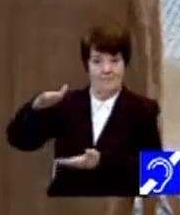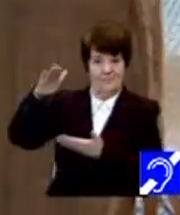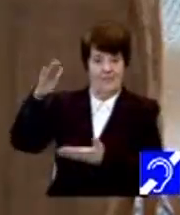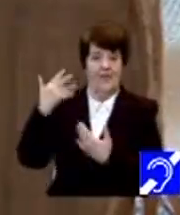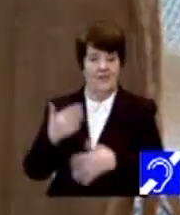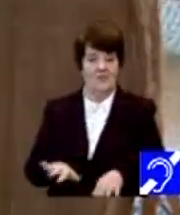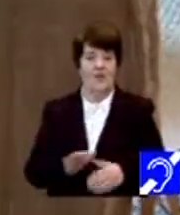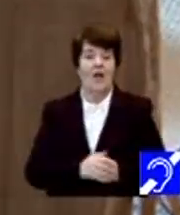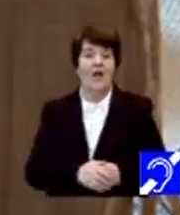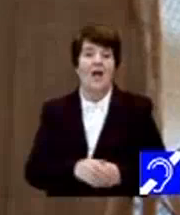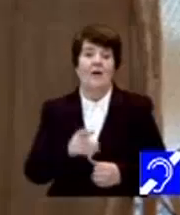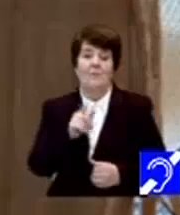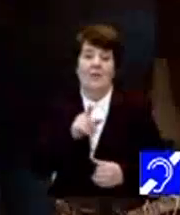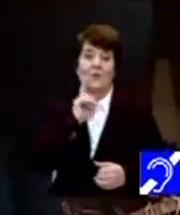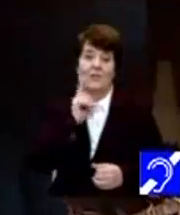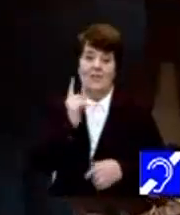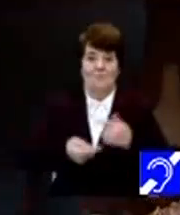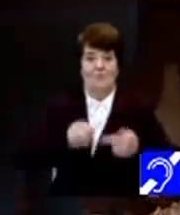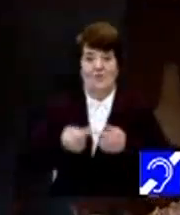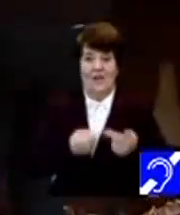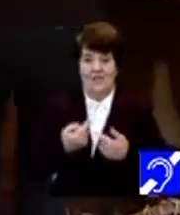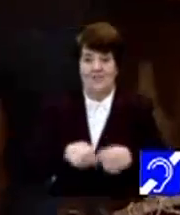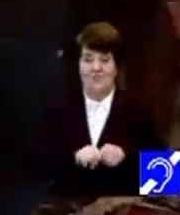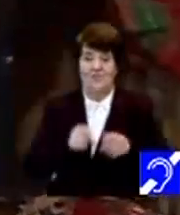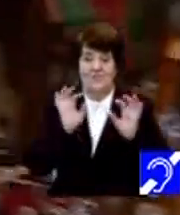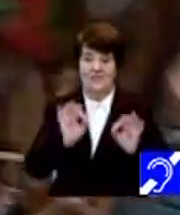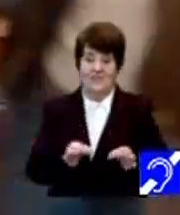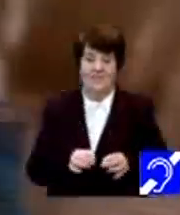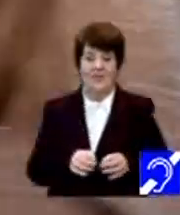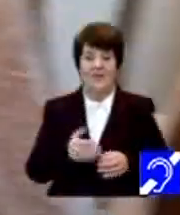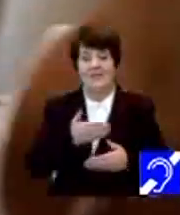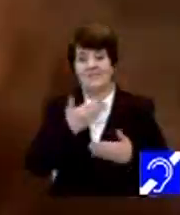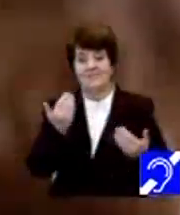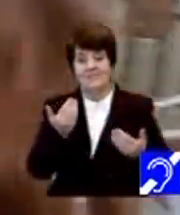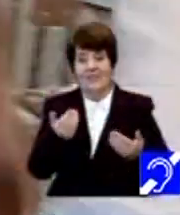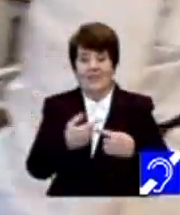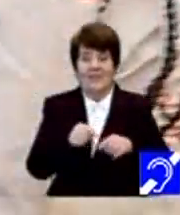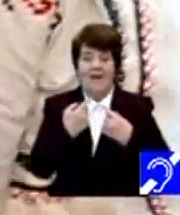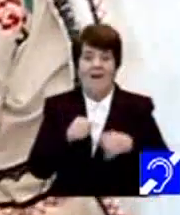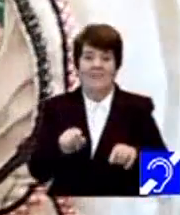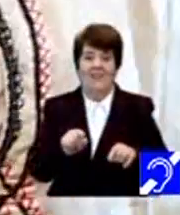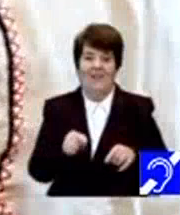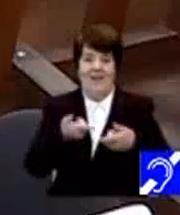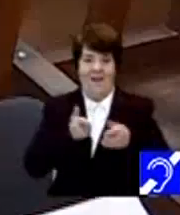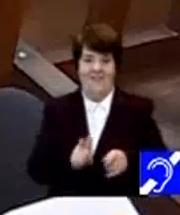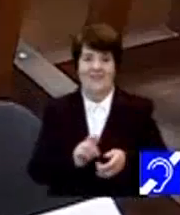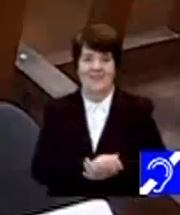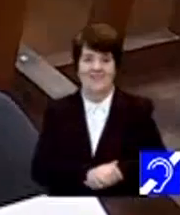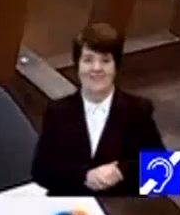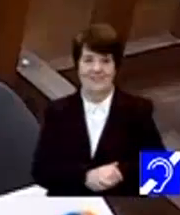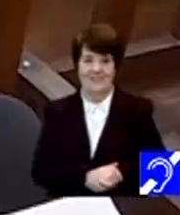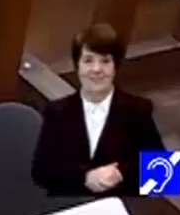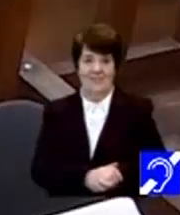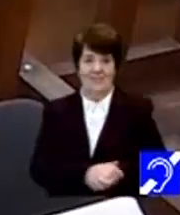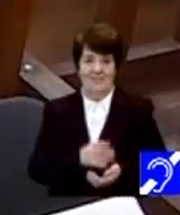deja pregătită lada cu zestre. Acum, pentru tinerele generații, aceste adevăruri par desprinse dintr-o altă realitate.